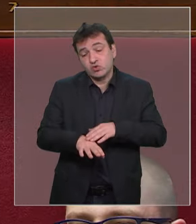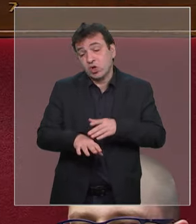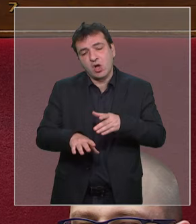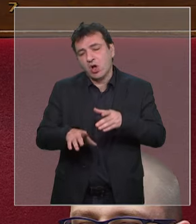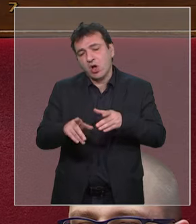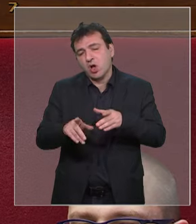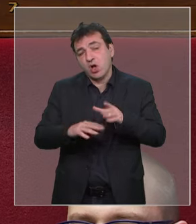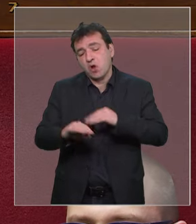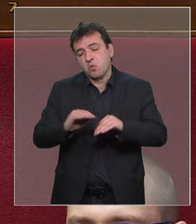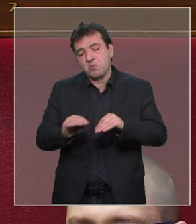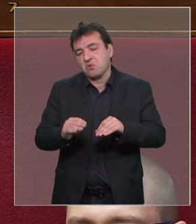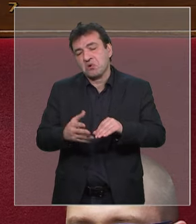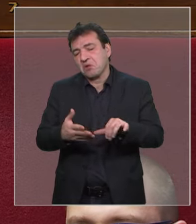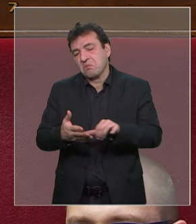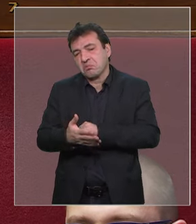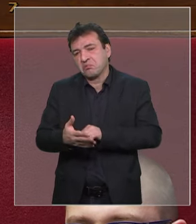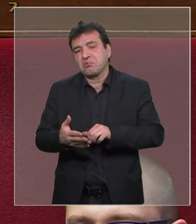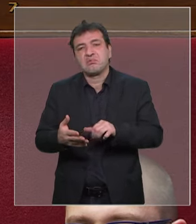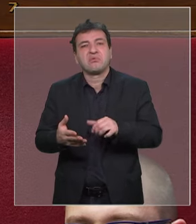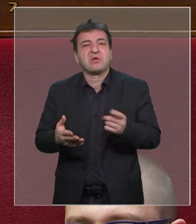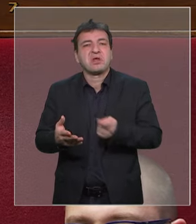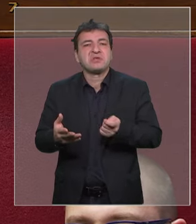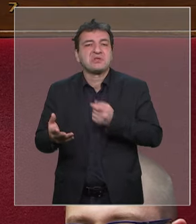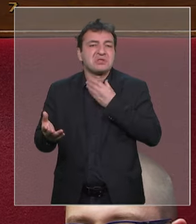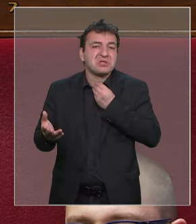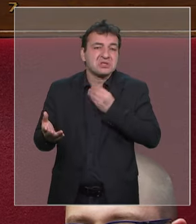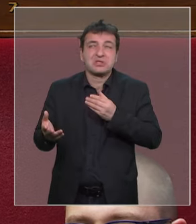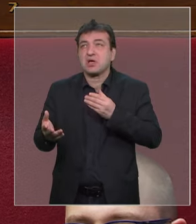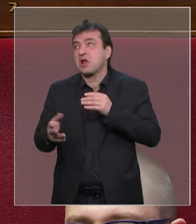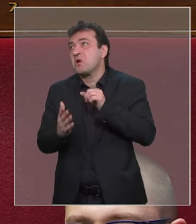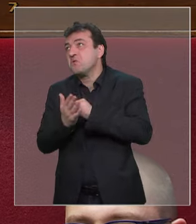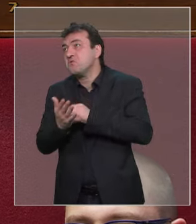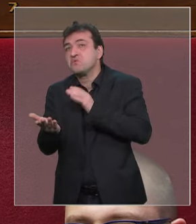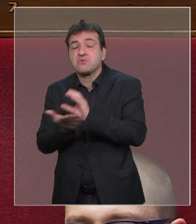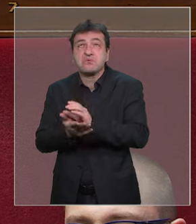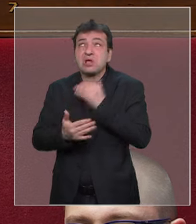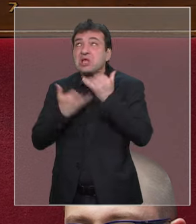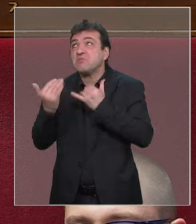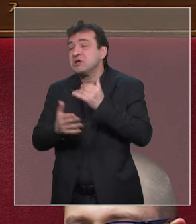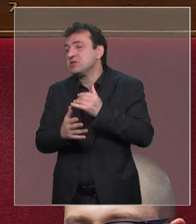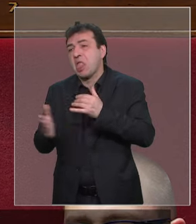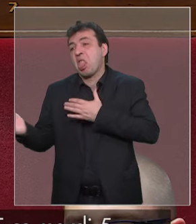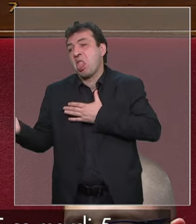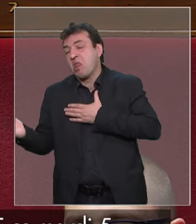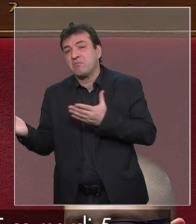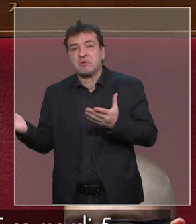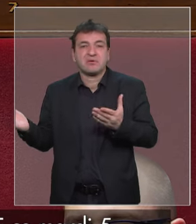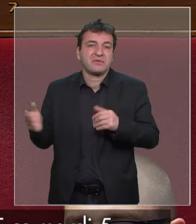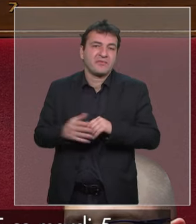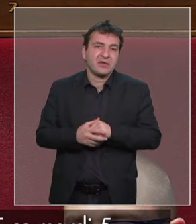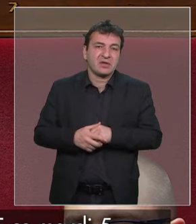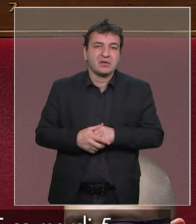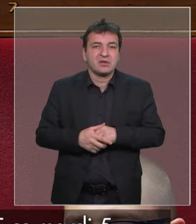êtes si friands. Éducation sexuelle, lutte contre l'imaginaire phobie, pseudo-développement durable. Vous verrez, ça ira tout de suite beaucoup mieux. Au